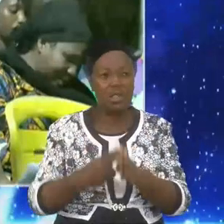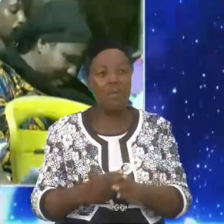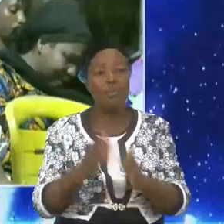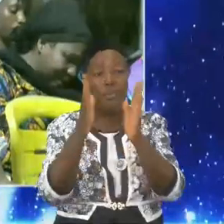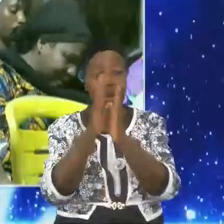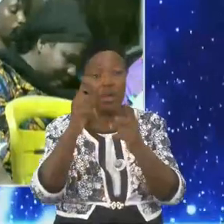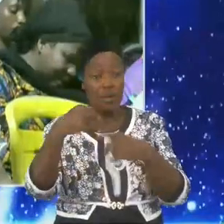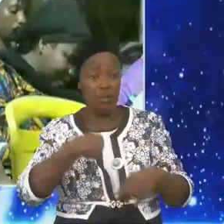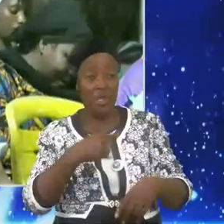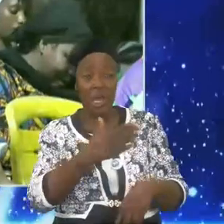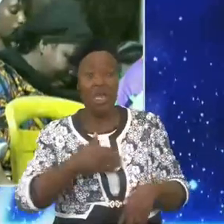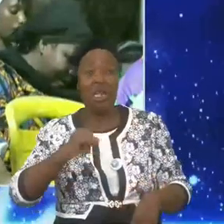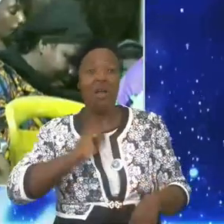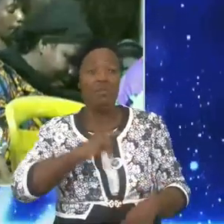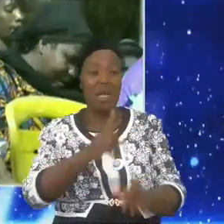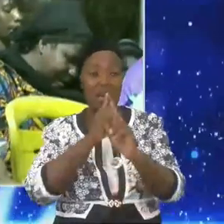et